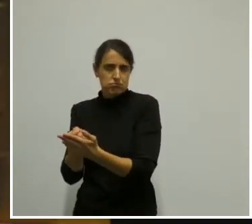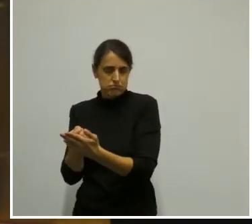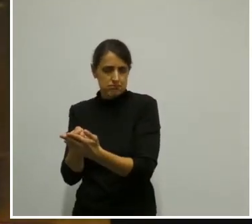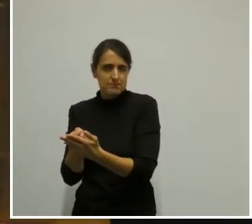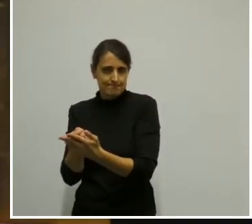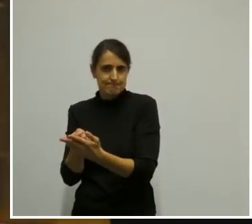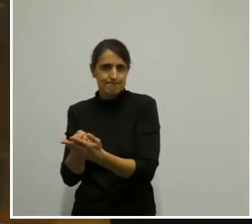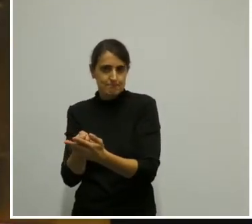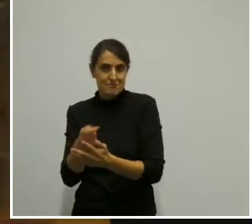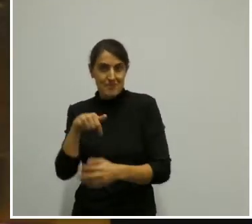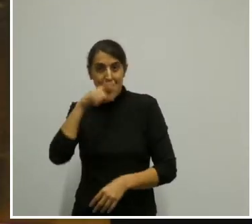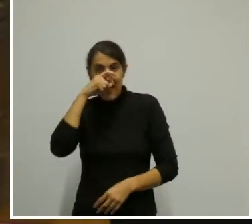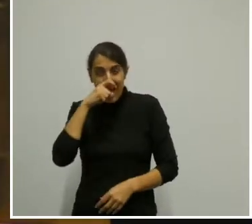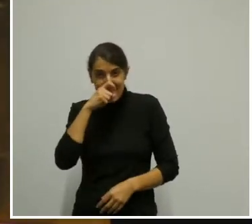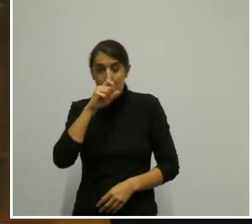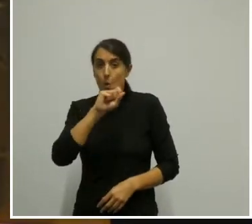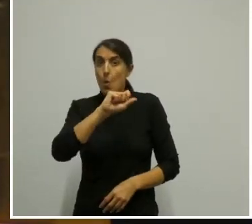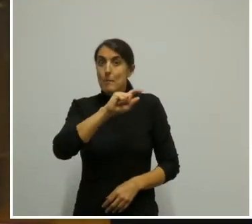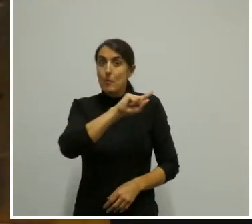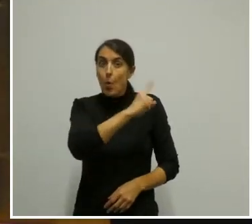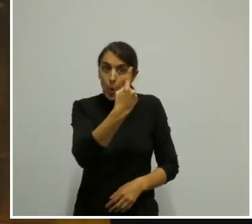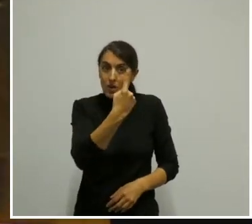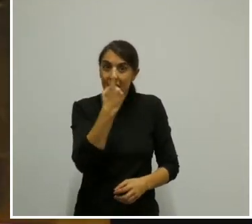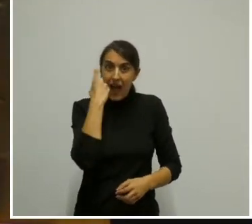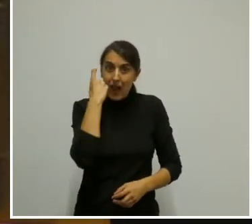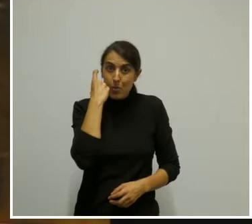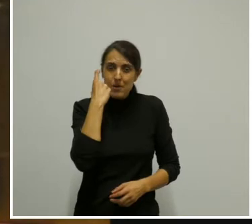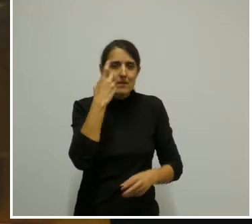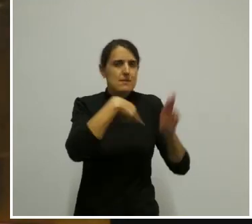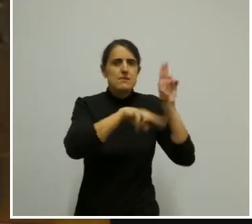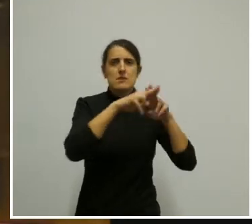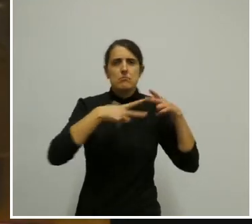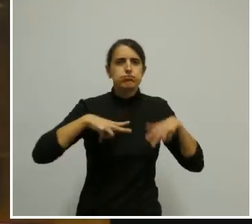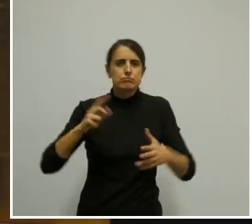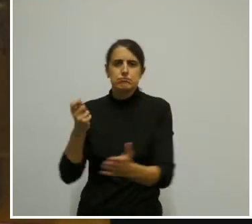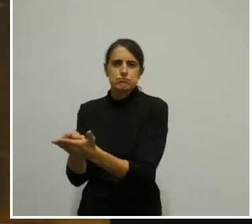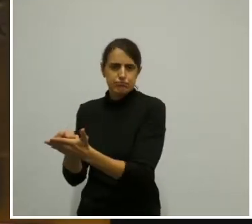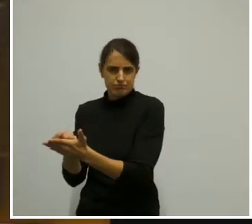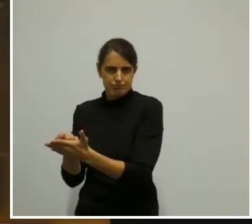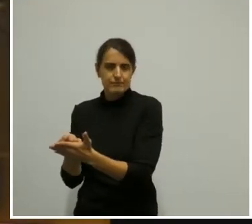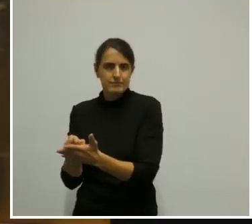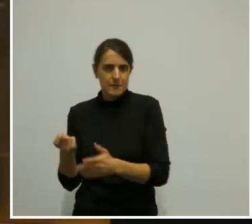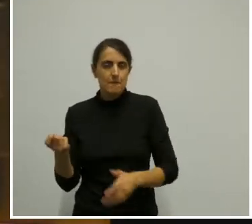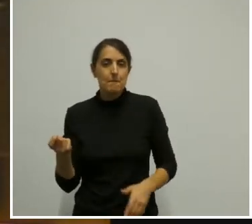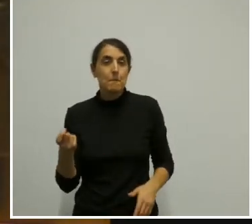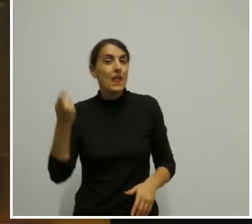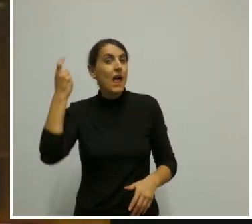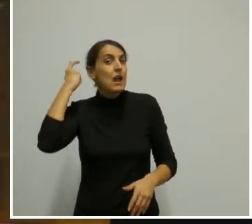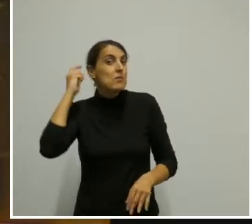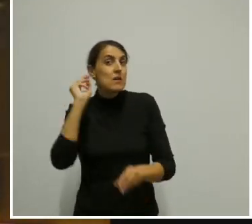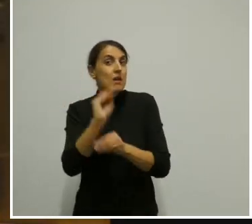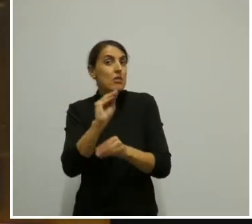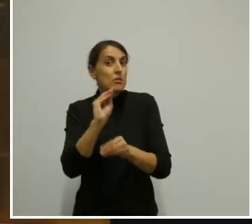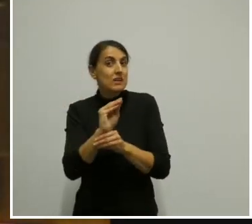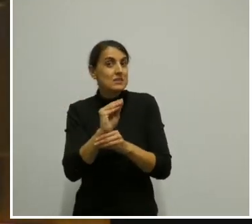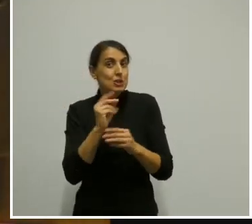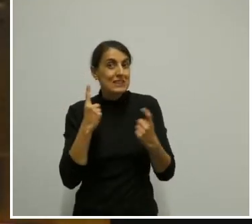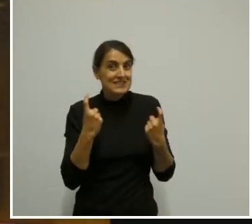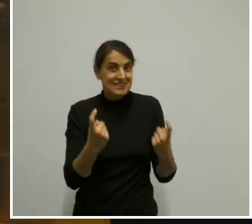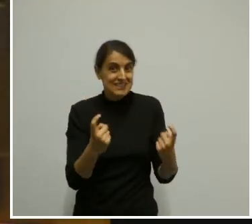any, des del primer alumne, tenen la dotació econòmica. Els alumnes de necessitats educatives tipus